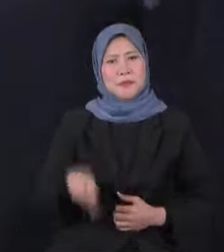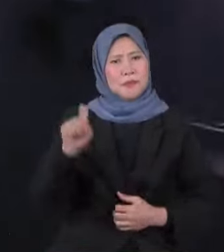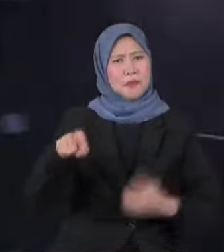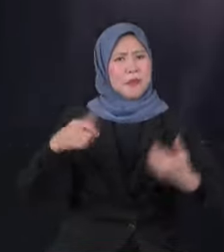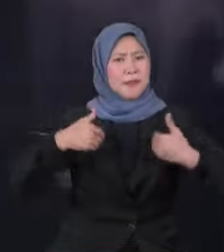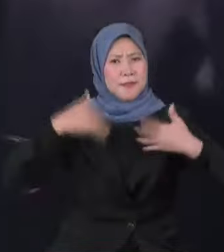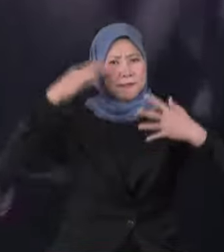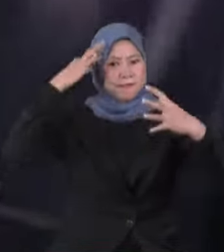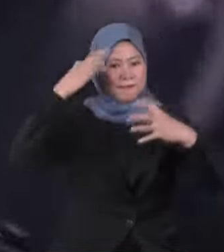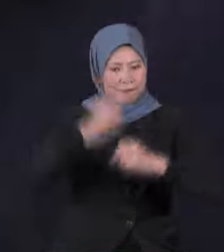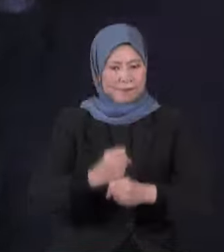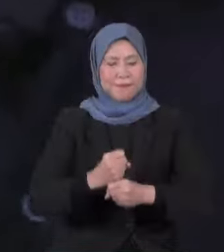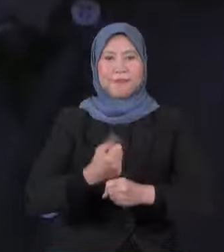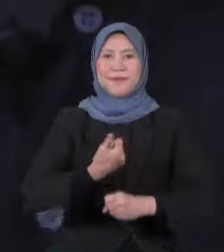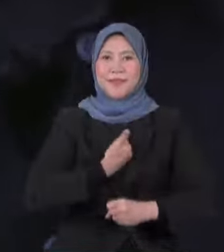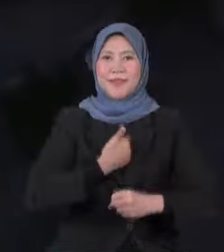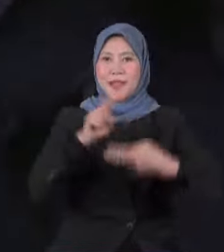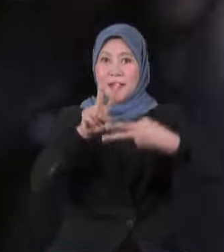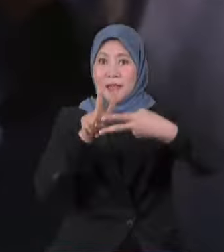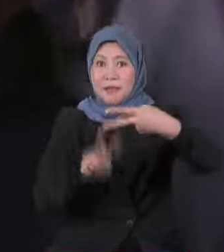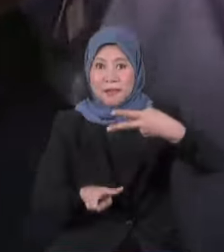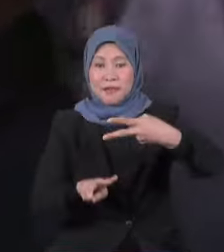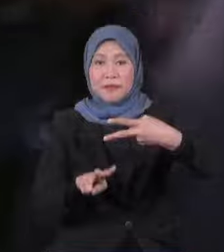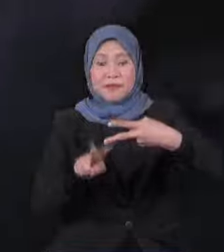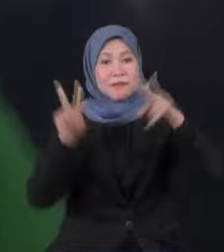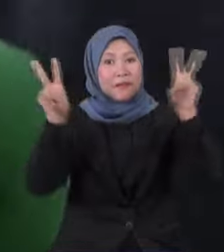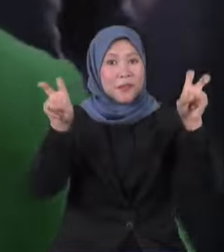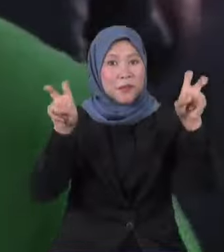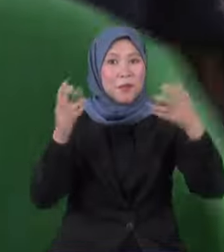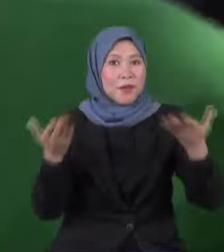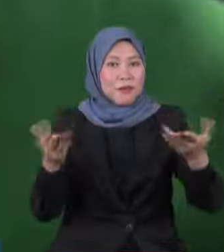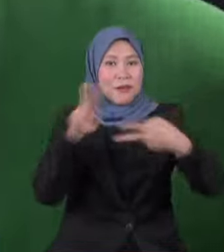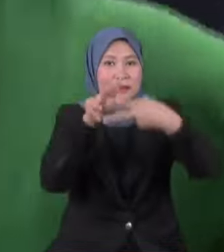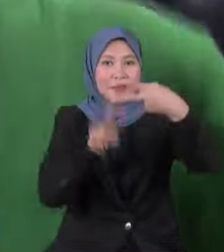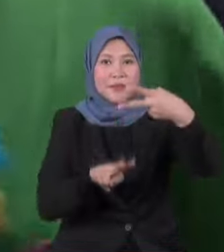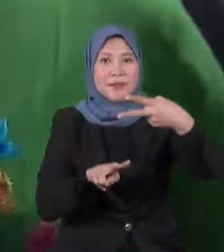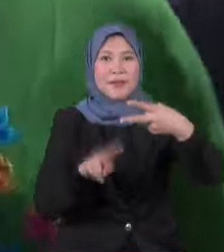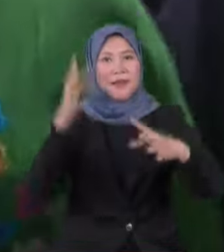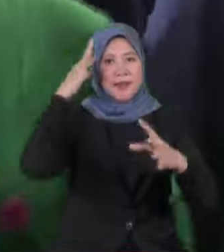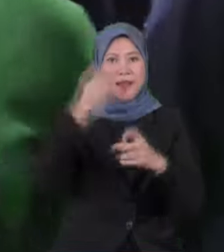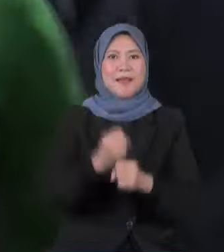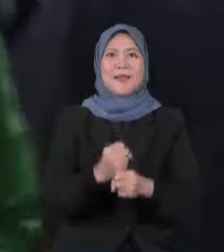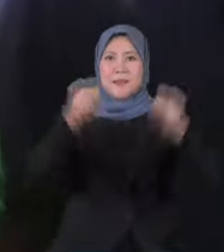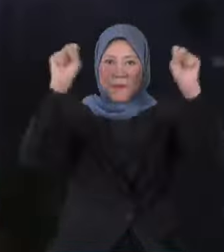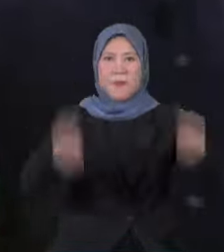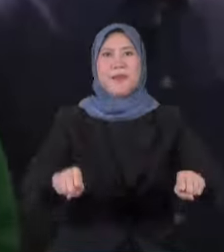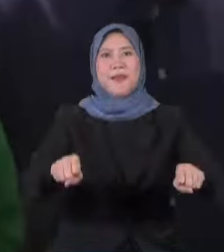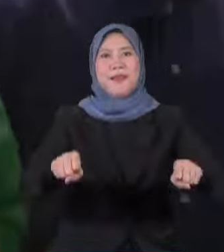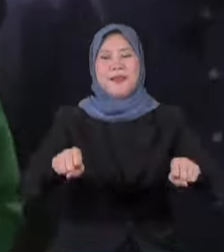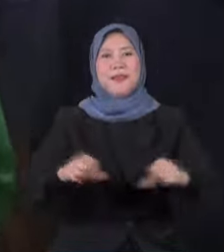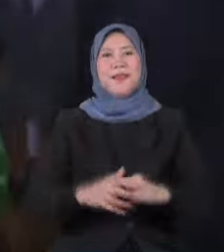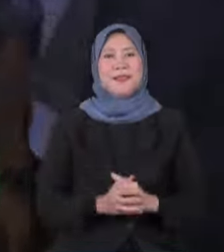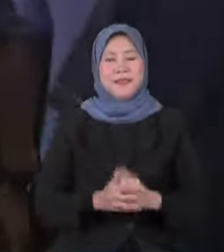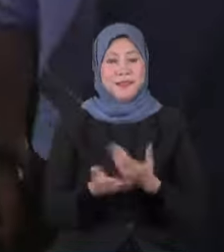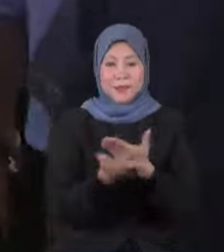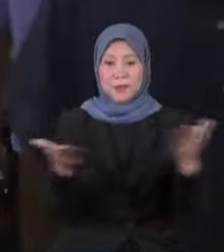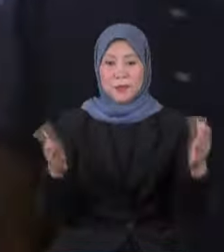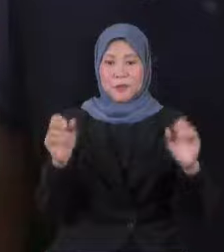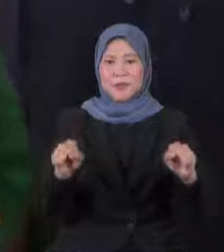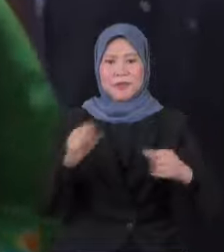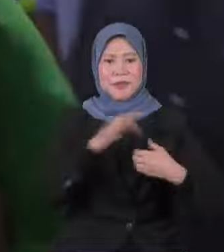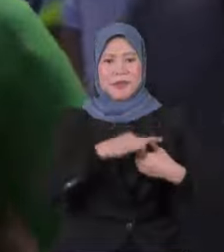mempunyai keyakinan diri dengan hashtag ataupun tema kita, tanda pagarnya adalah Yakin Boleh. Pastinya anda